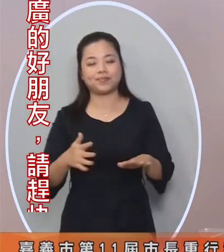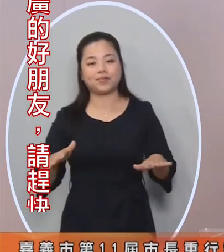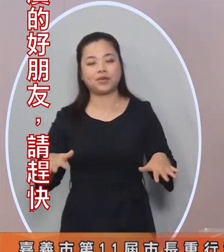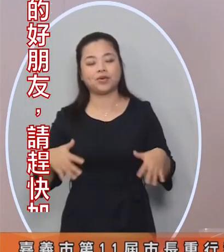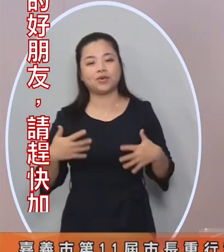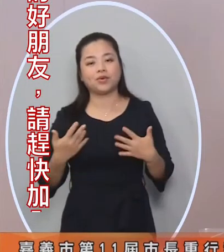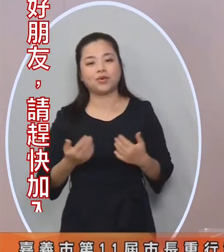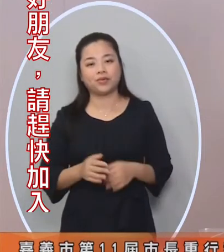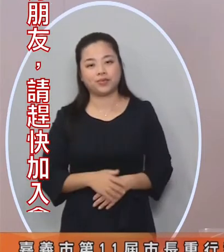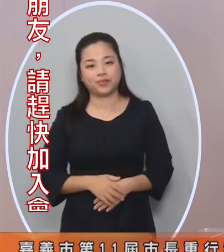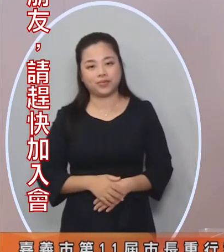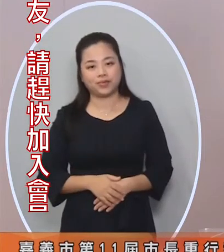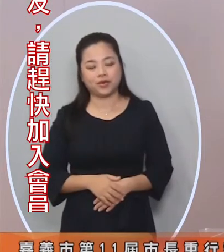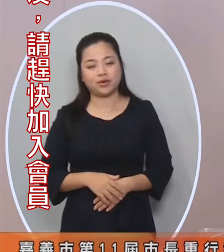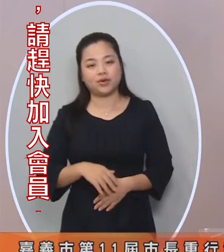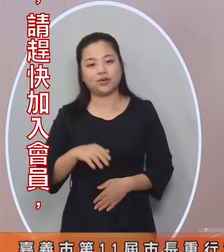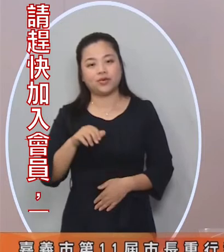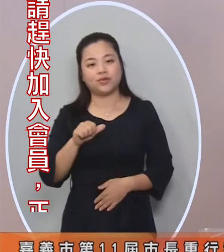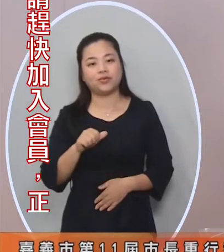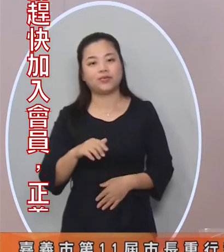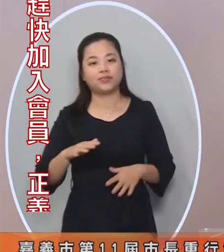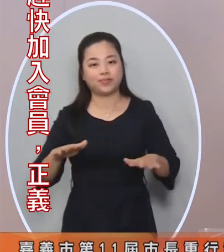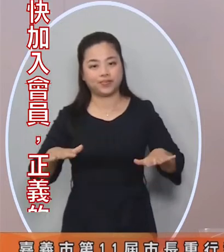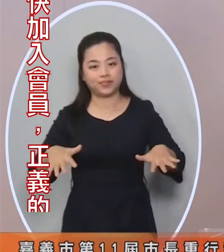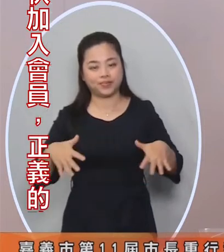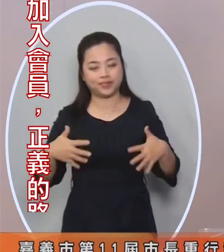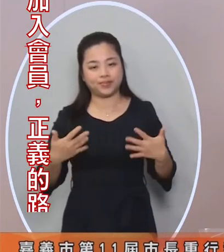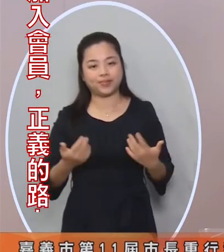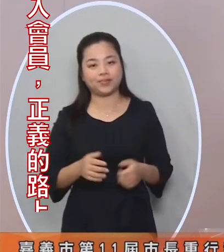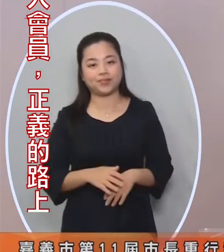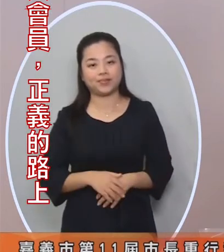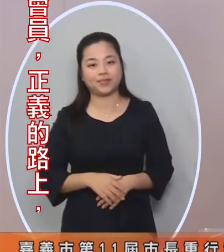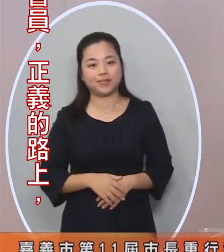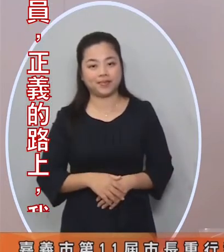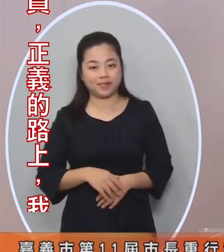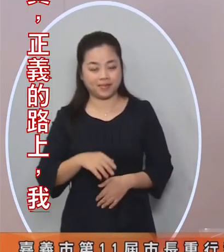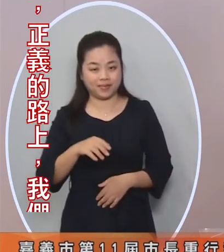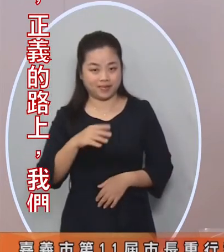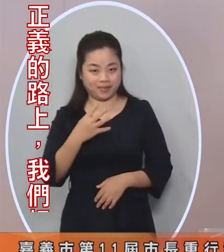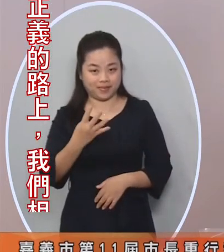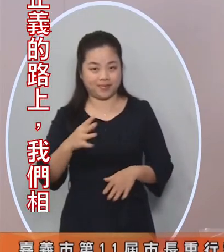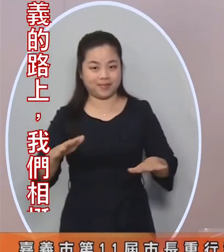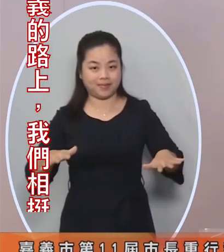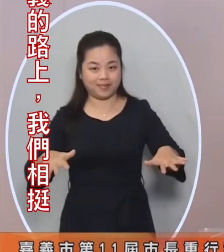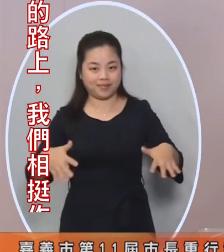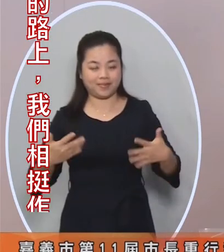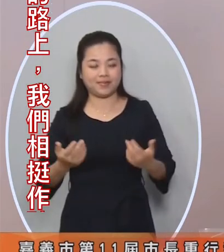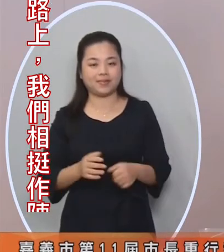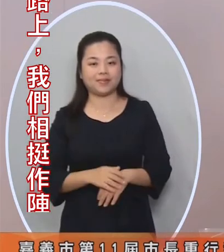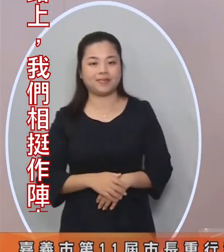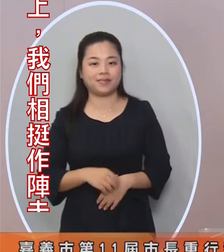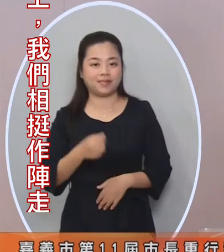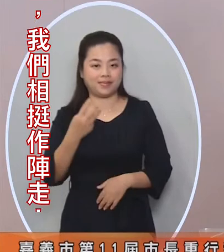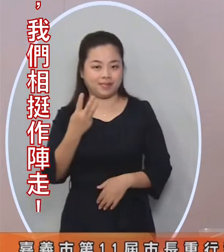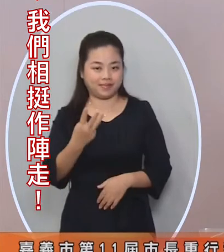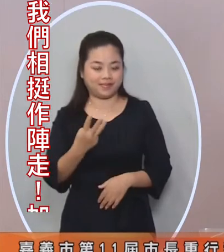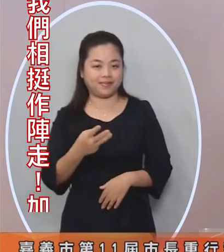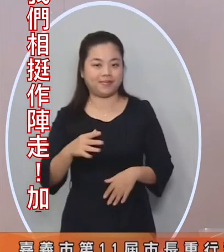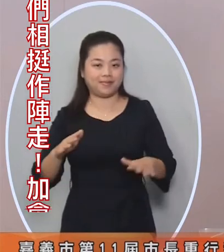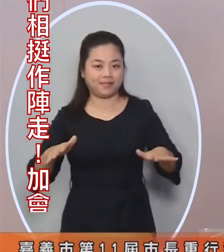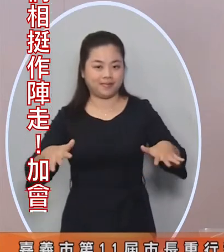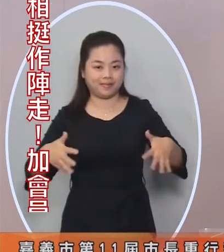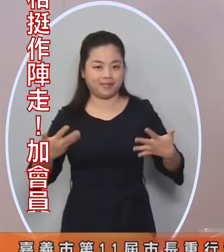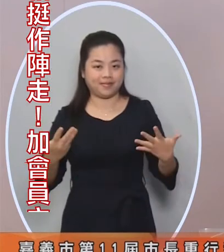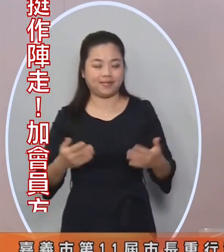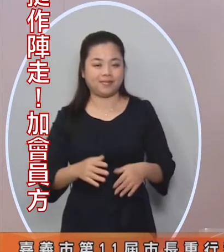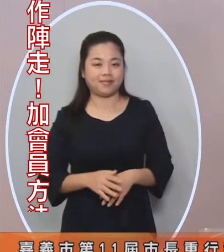松。五，放轻松。四，放轻松。三，放